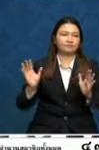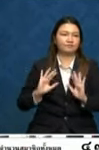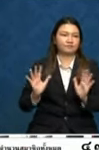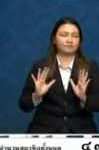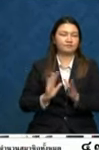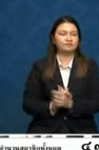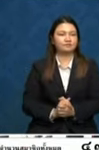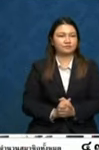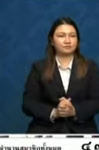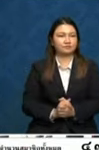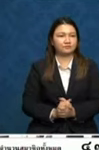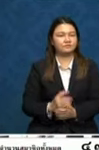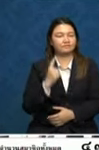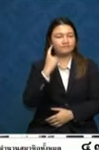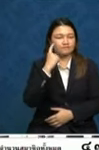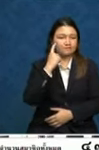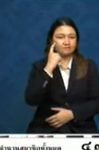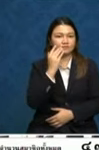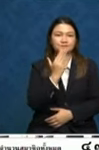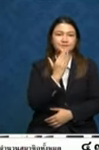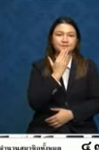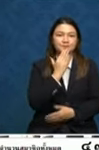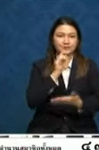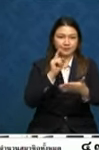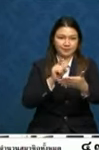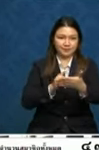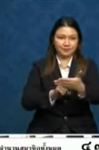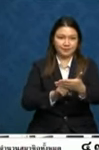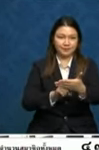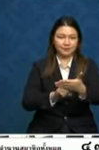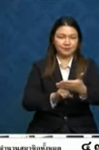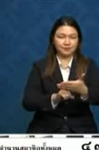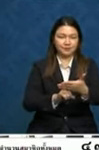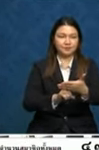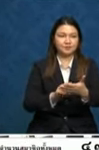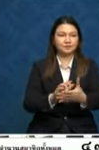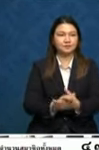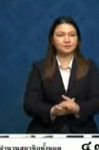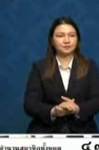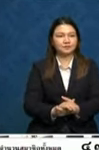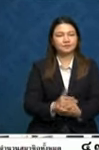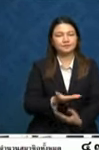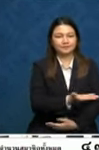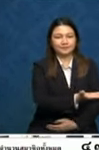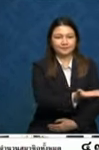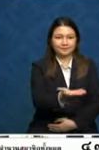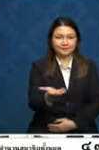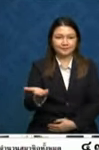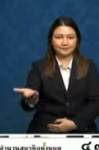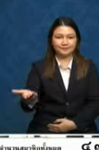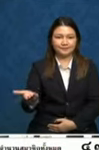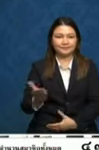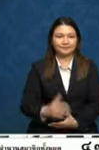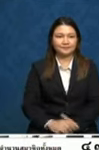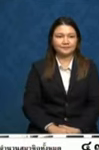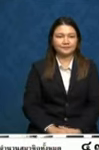ผู้ใดเห็นว่าควรงดออกเสียงโปรดกดปุ่มงดออกเสียงนะครับท่านสมาชิกลงคะแนนได้เลยครับ